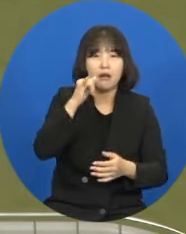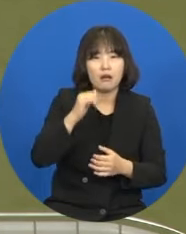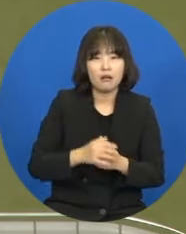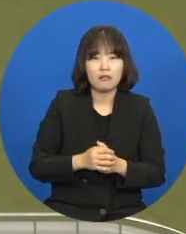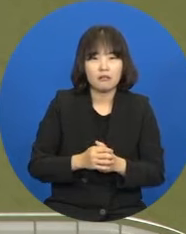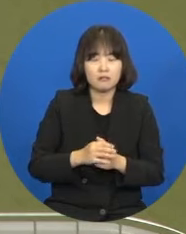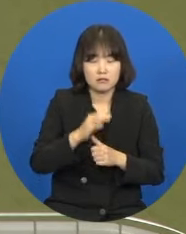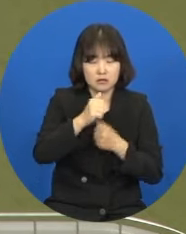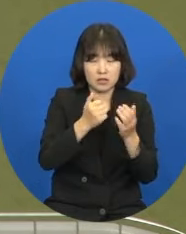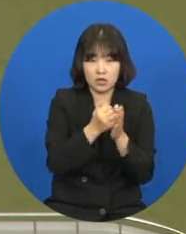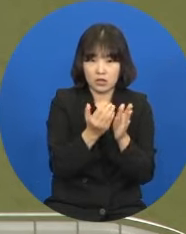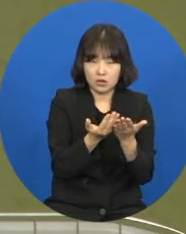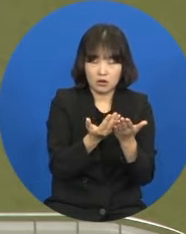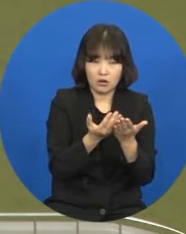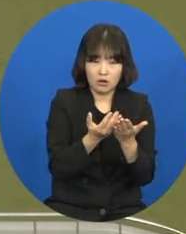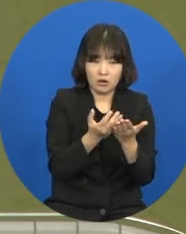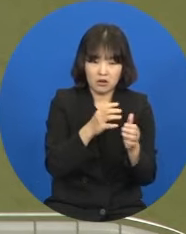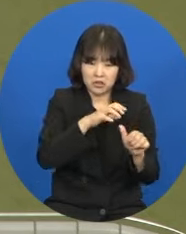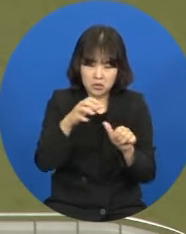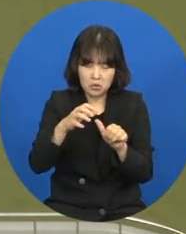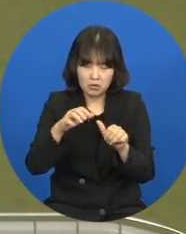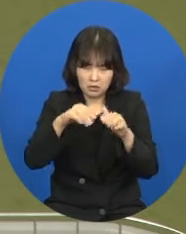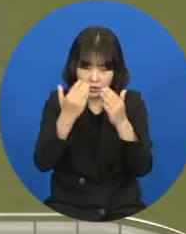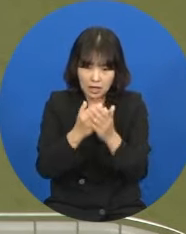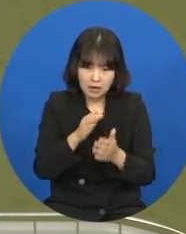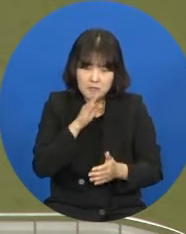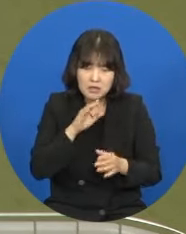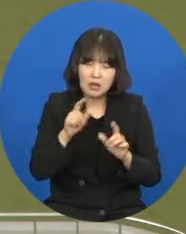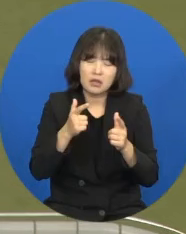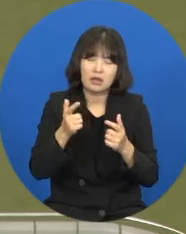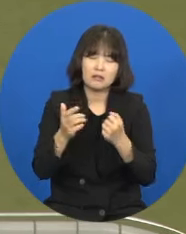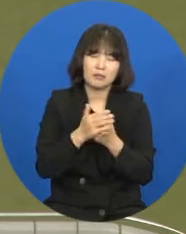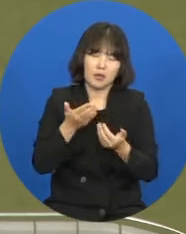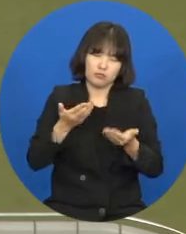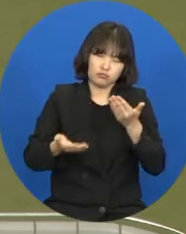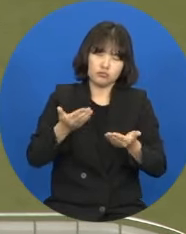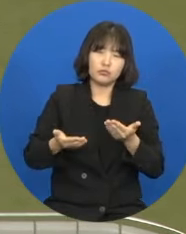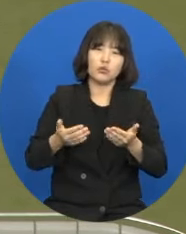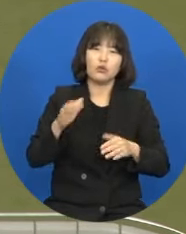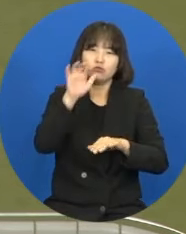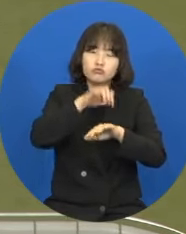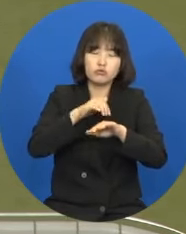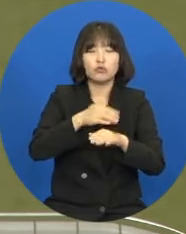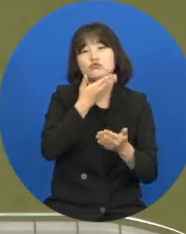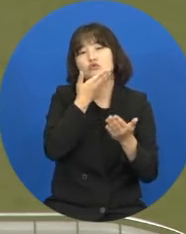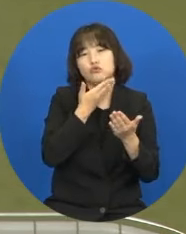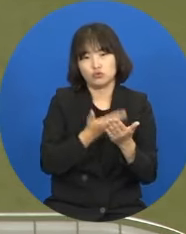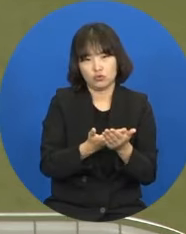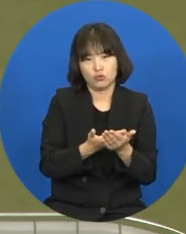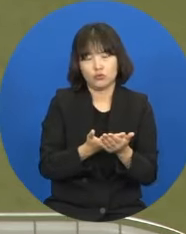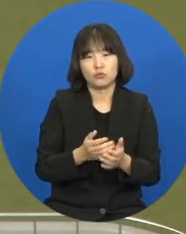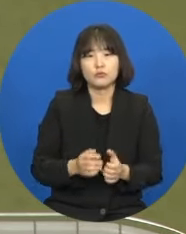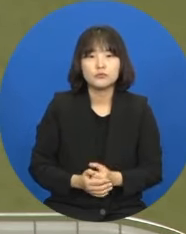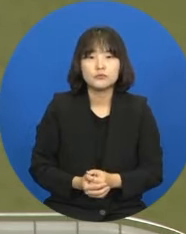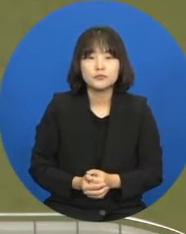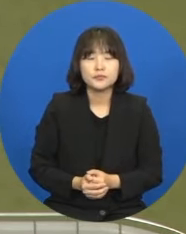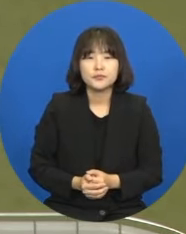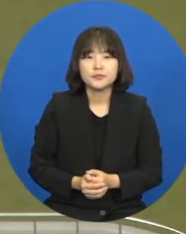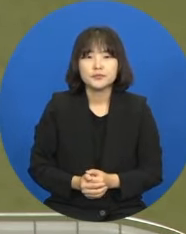성경을 쓴다고 해서 무조건 맞는 건 아니에 그래서 우리가 분별의 훈련을 해야 된다 이거예요 성경이 뭐라고 말하고